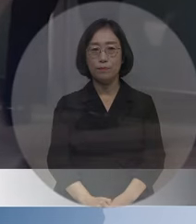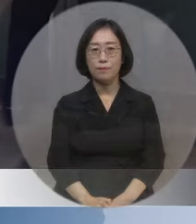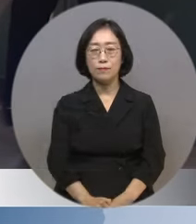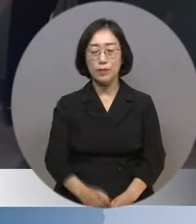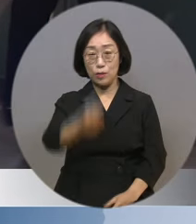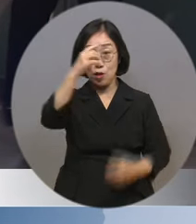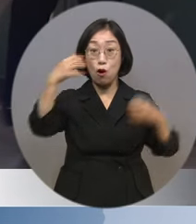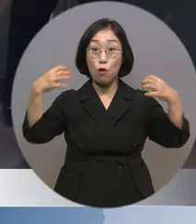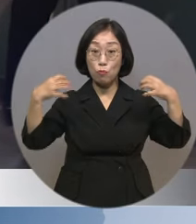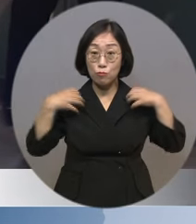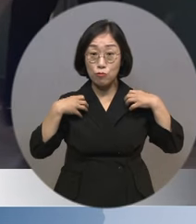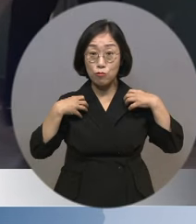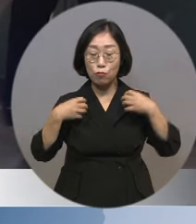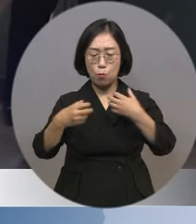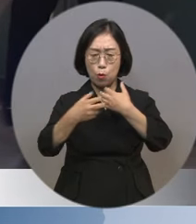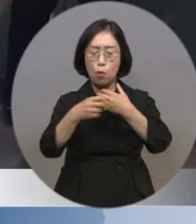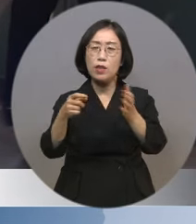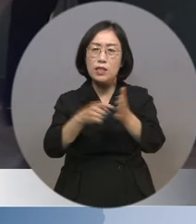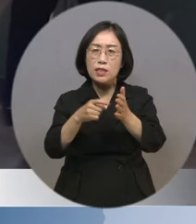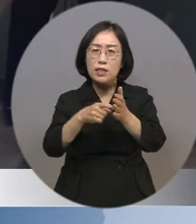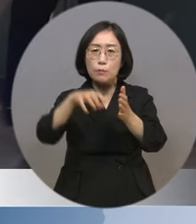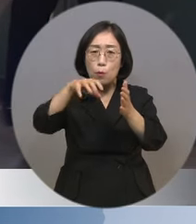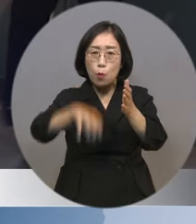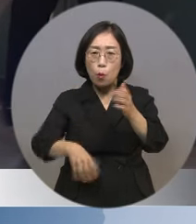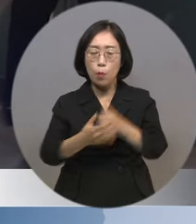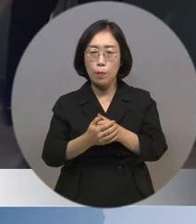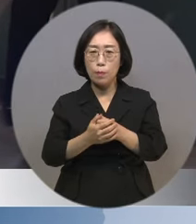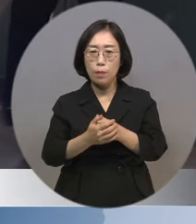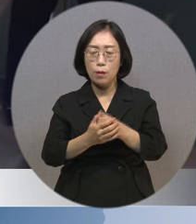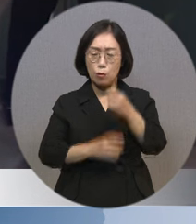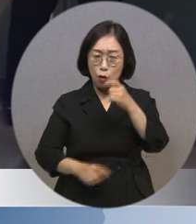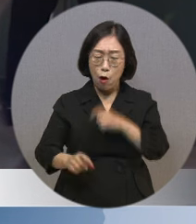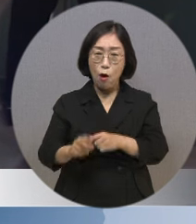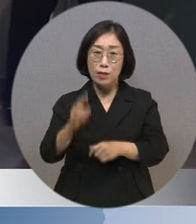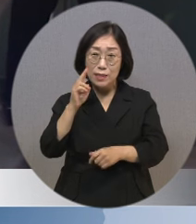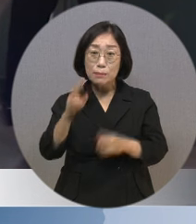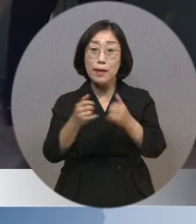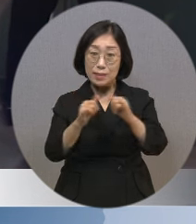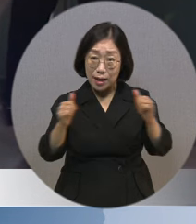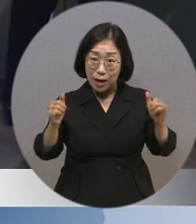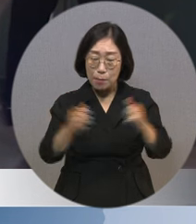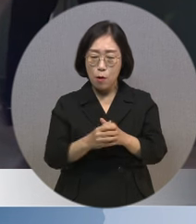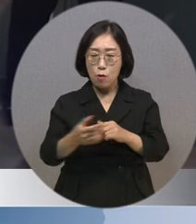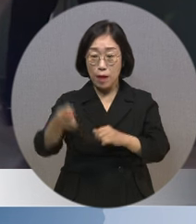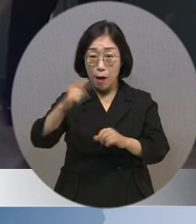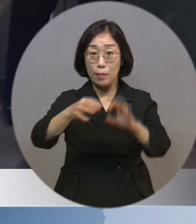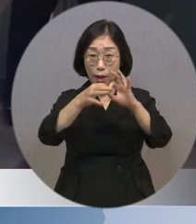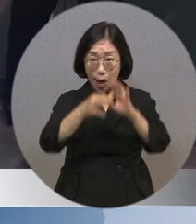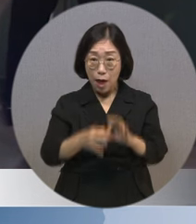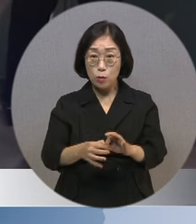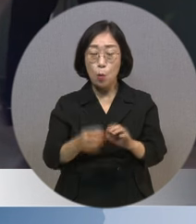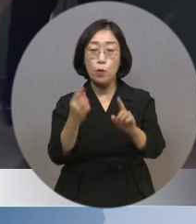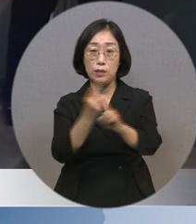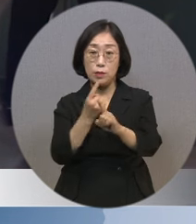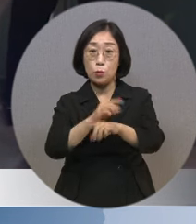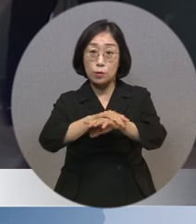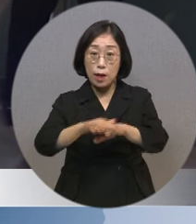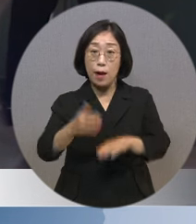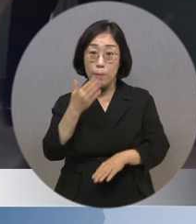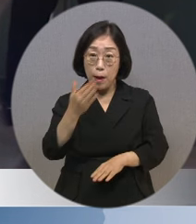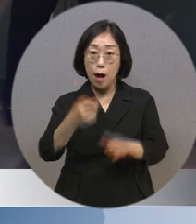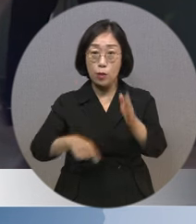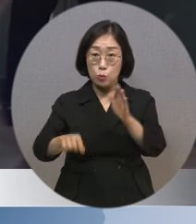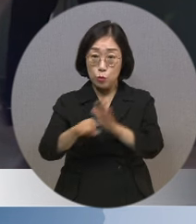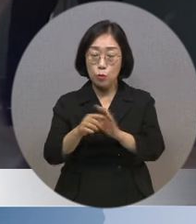정부는 응급실이 중증 환자에게 더욱 집중하고 후속 진료와 원활하게 연결될 수 있도록 응급 후속 진료 중환자